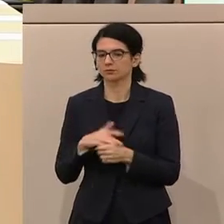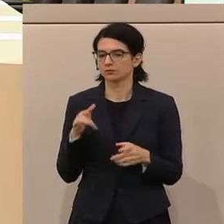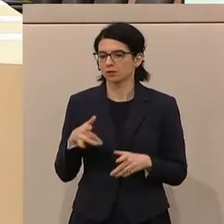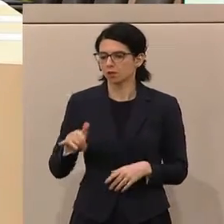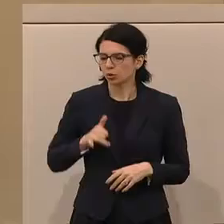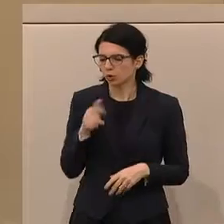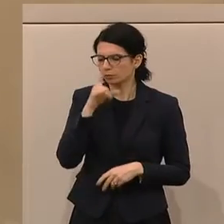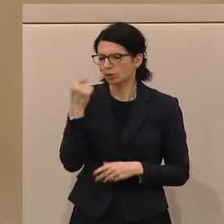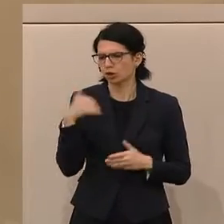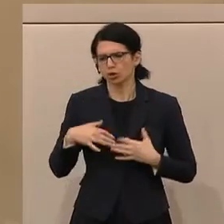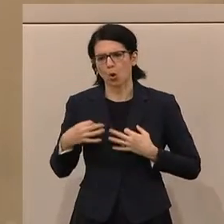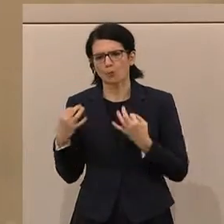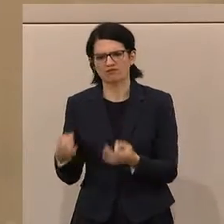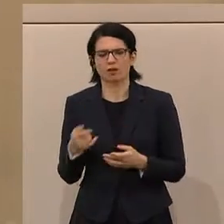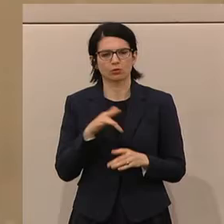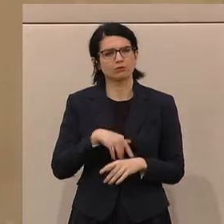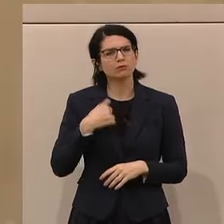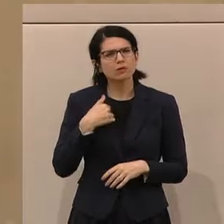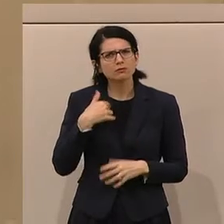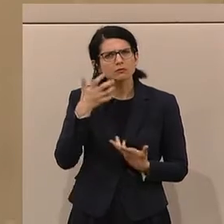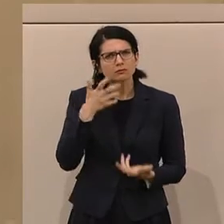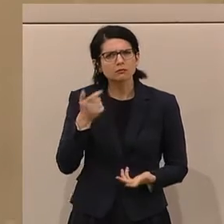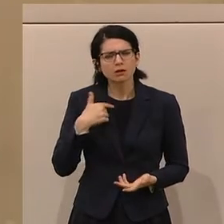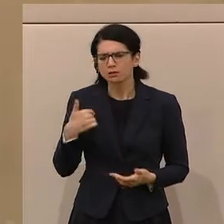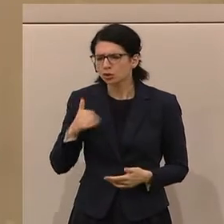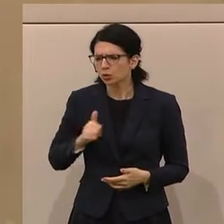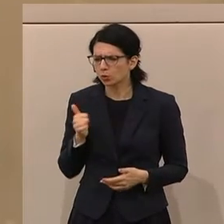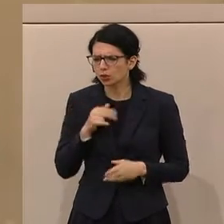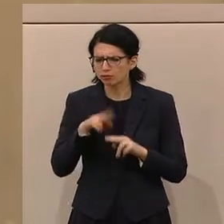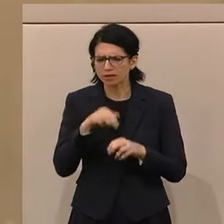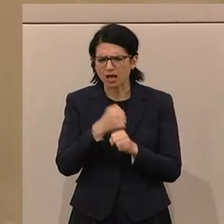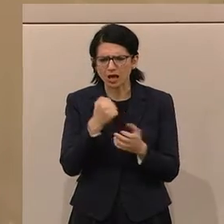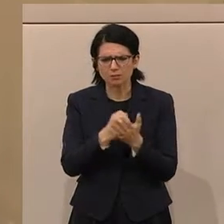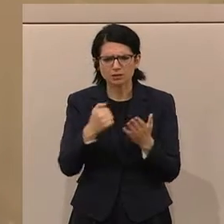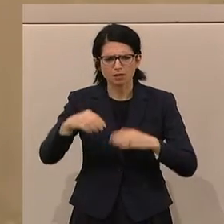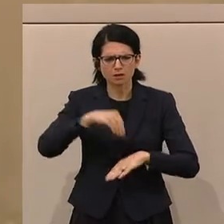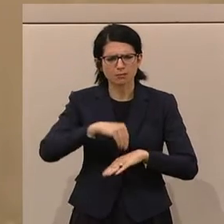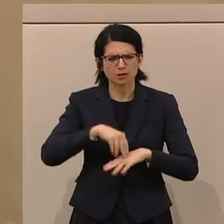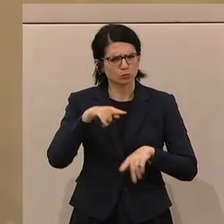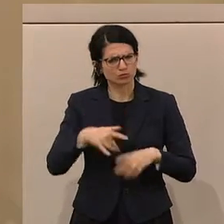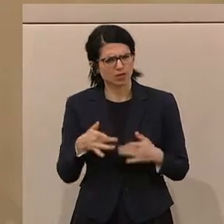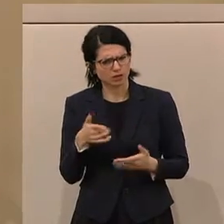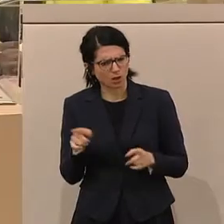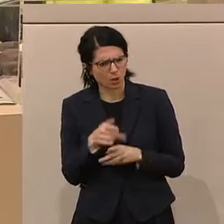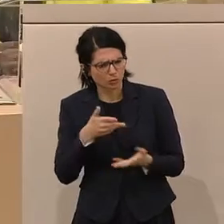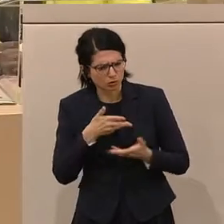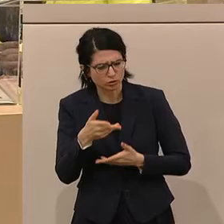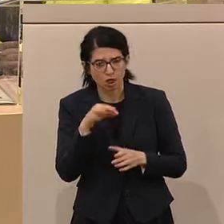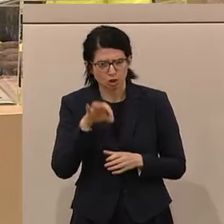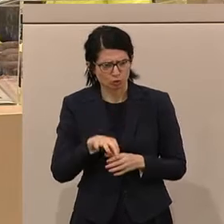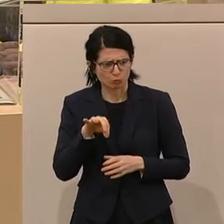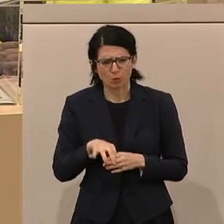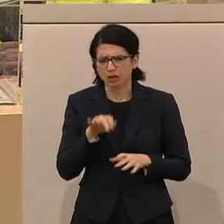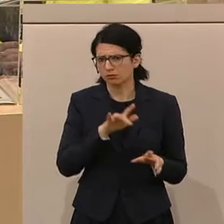der jungen Menschen und wundert sich dann, dass die ganzen jungen Menschen irgendwann bei Ihnen im AMS landen. Man könnte auch da mal bilateral reden und sagen, es gibt schon Sparen, das in